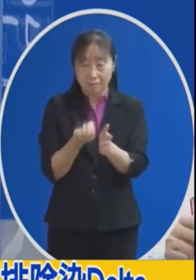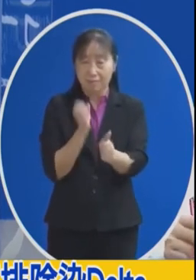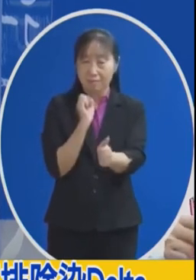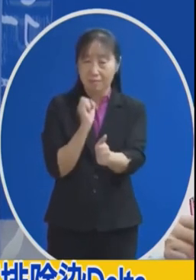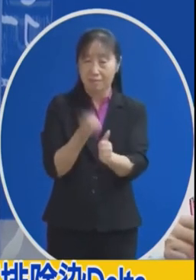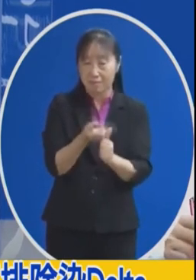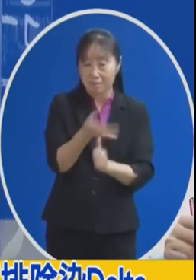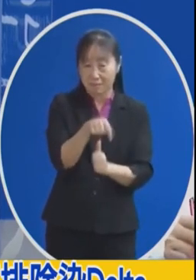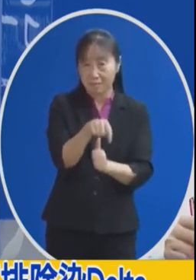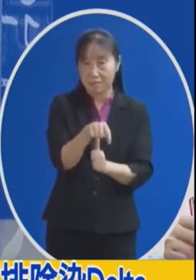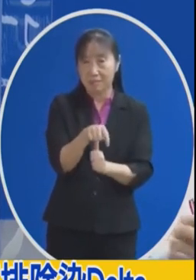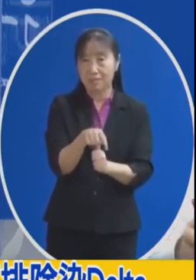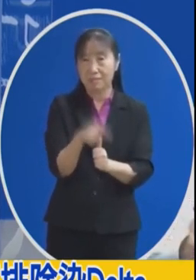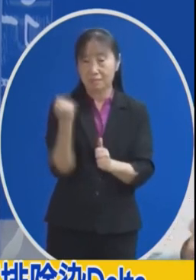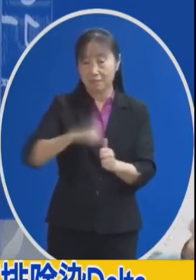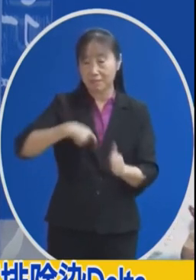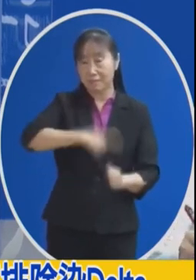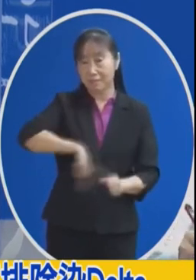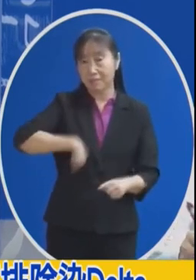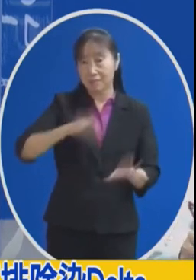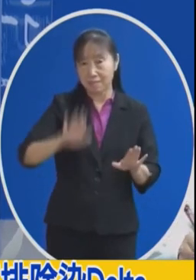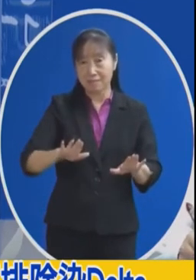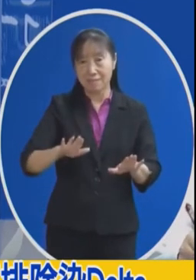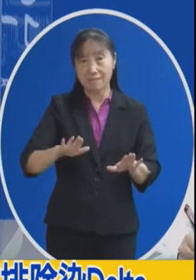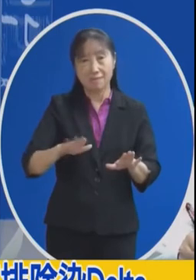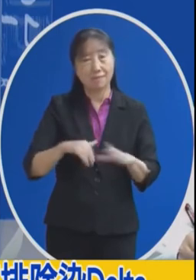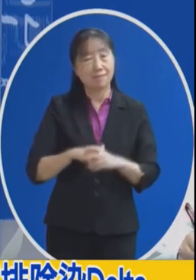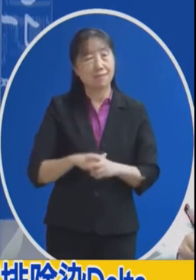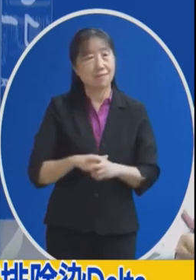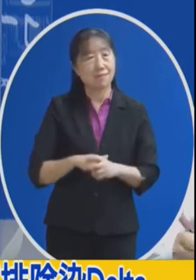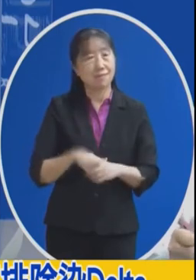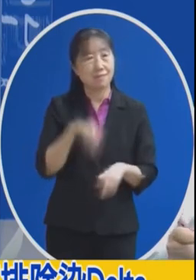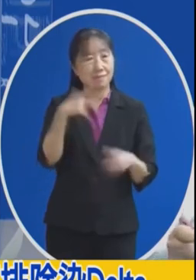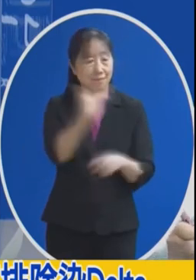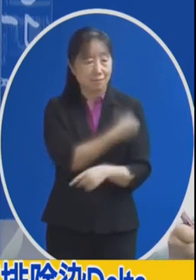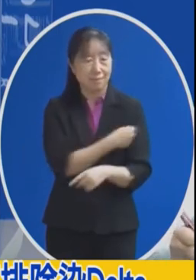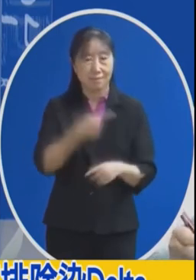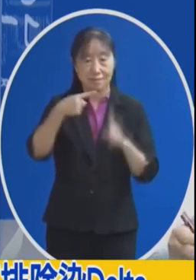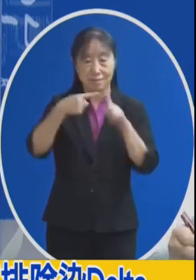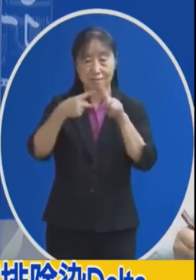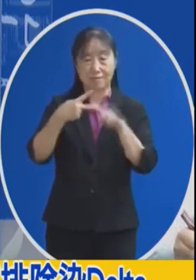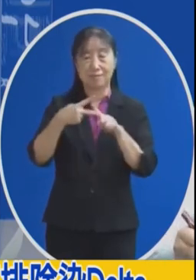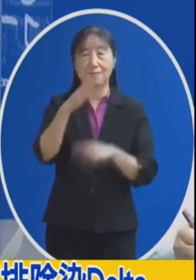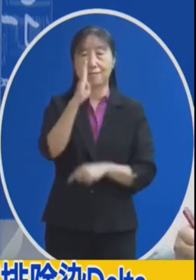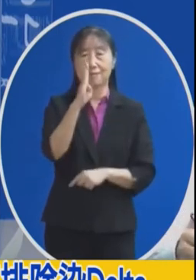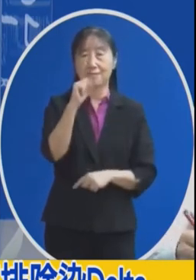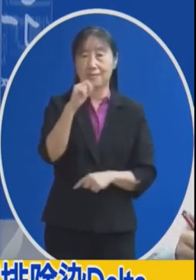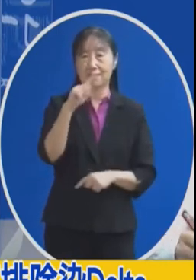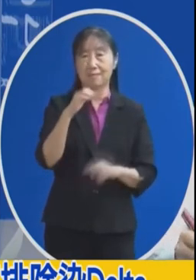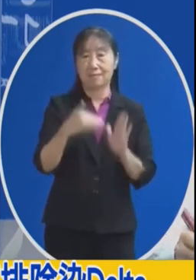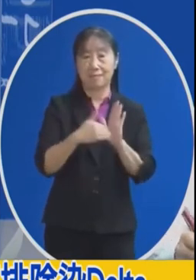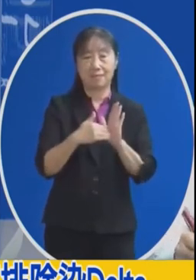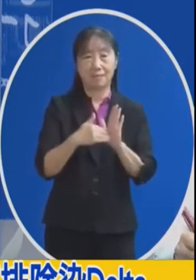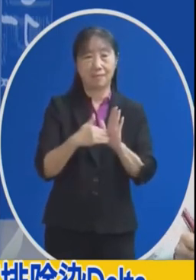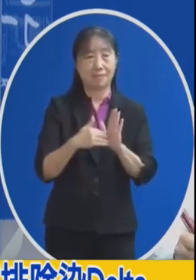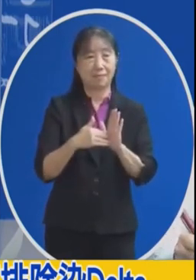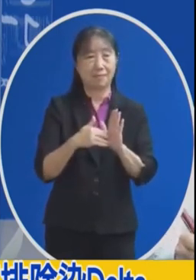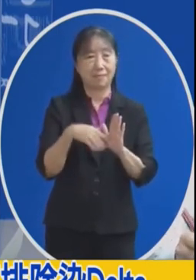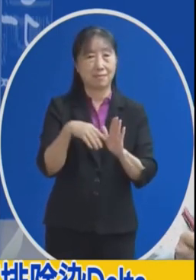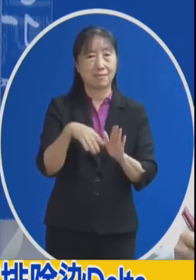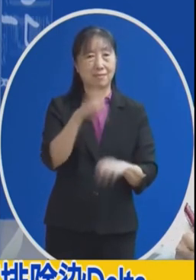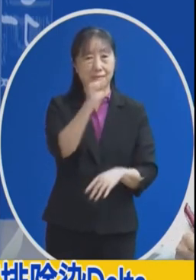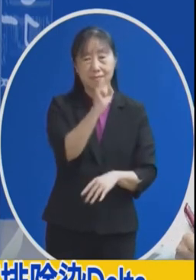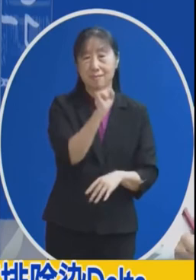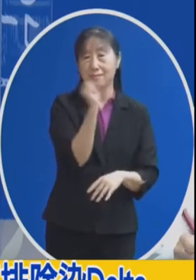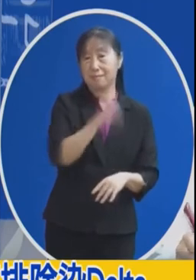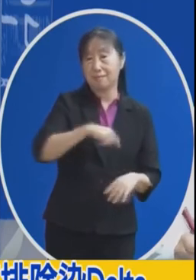这个抗体的检验结果也刚出来，就是这个因为他打过2剂的 BNT， 所以他的这个 S